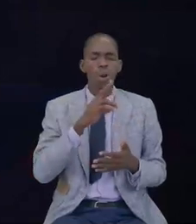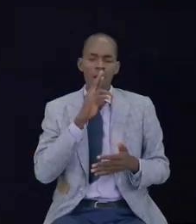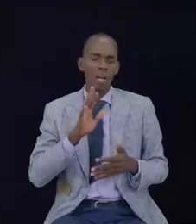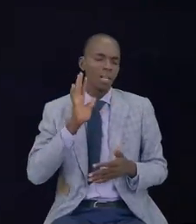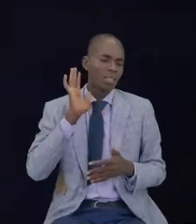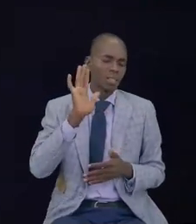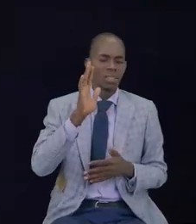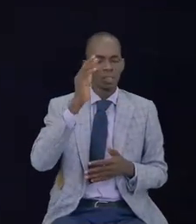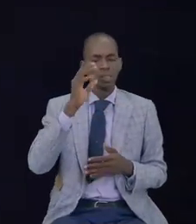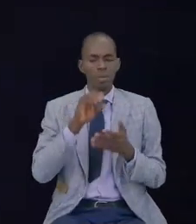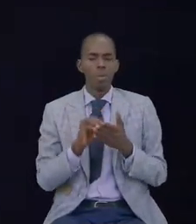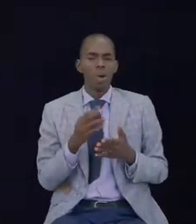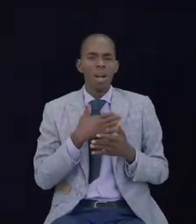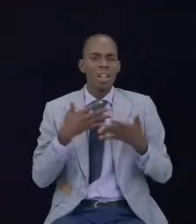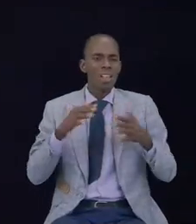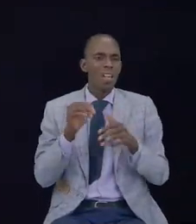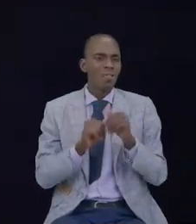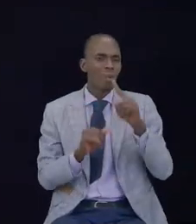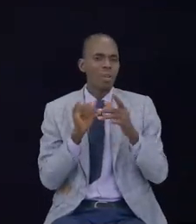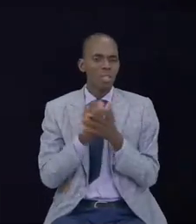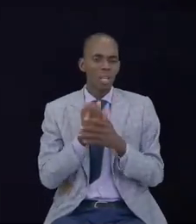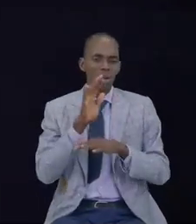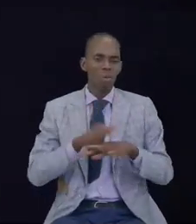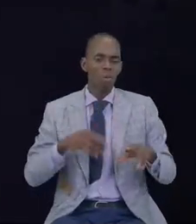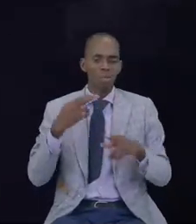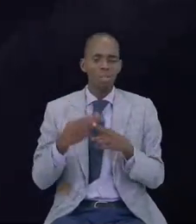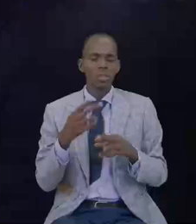Et quiconque prononce le nom du Seigneur,